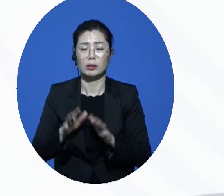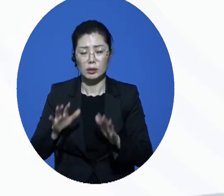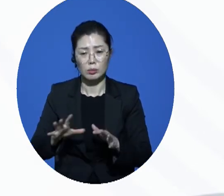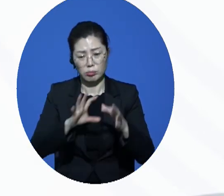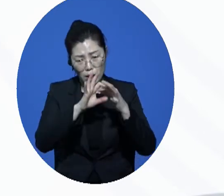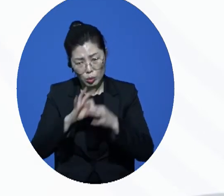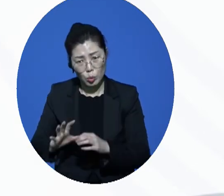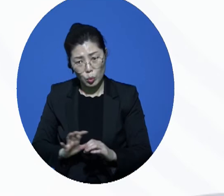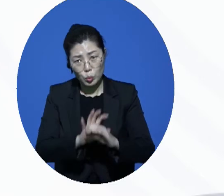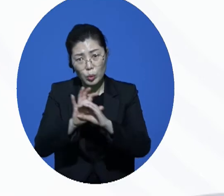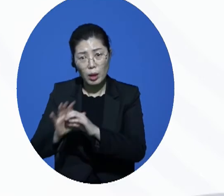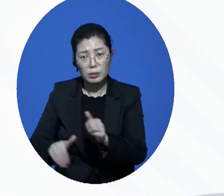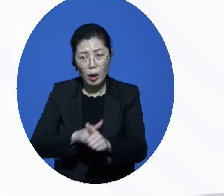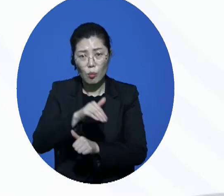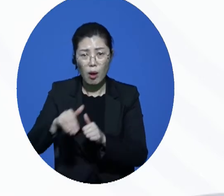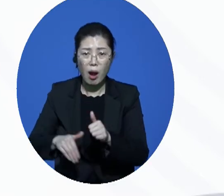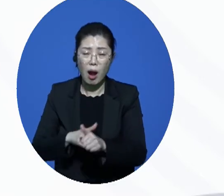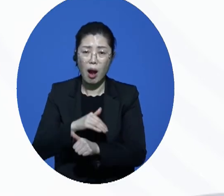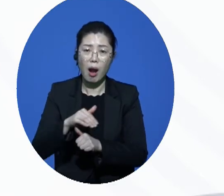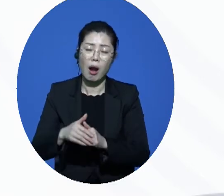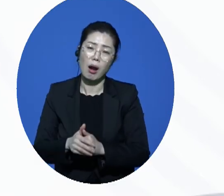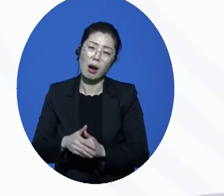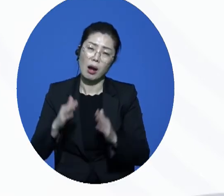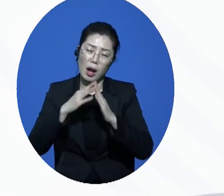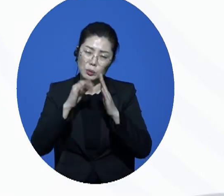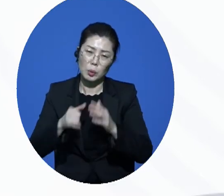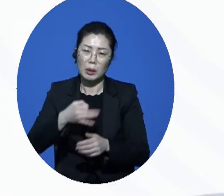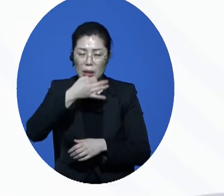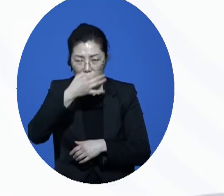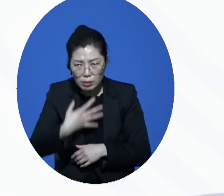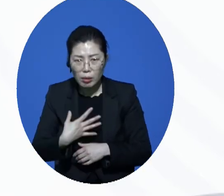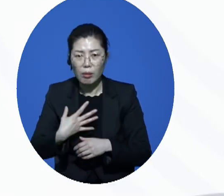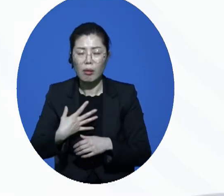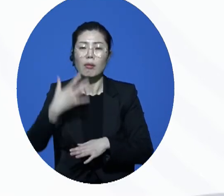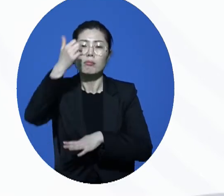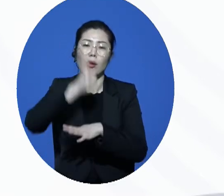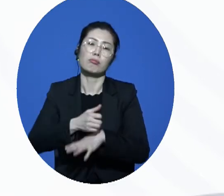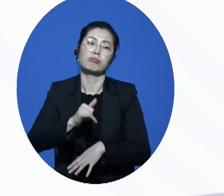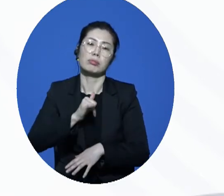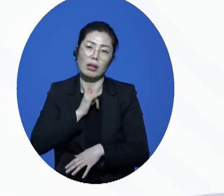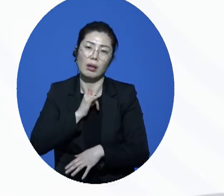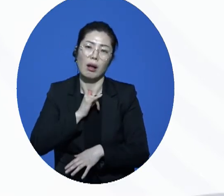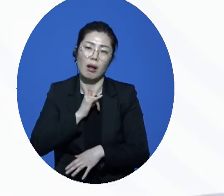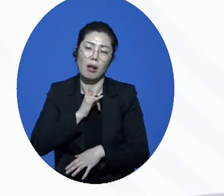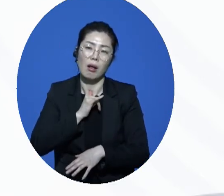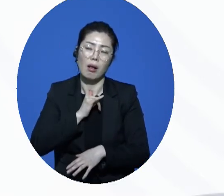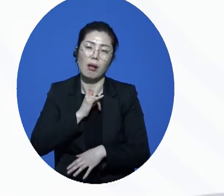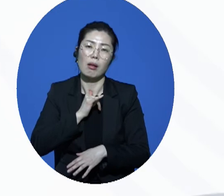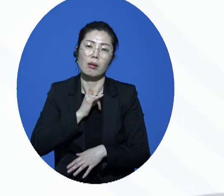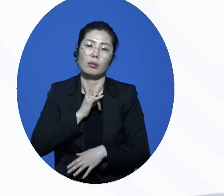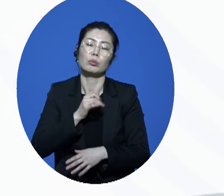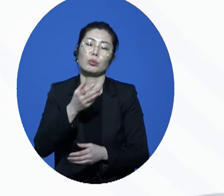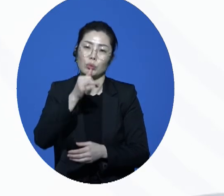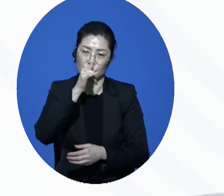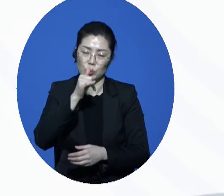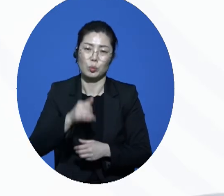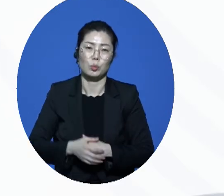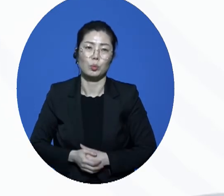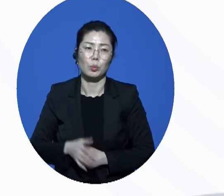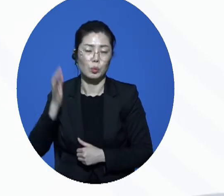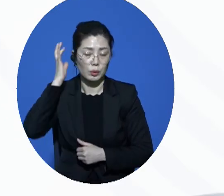계속될지 결국 가족의 자살을 불러오는 상황까지 가져오고 있었습니다. 장애인 관련 시설들이 모두